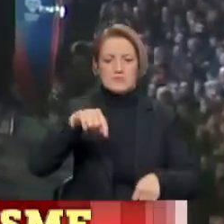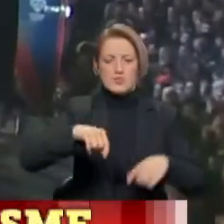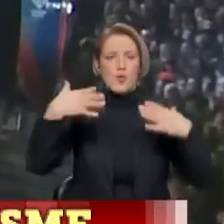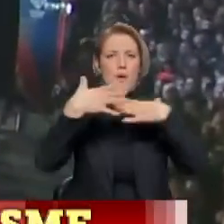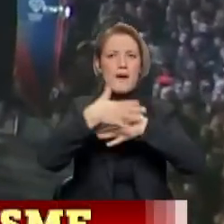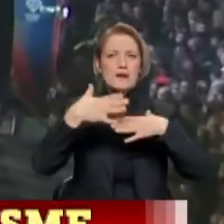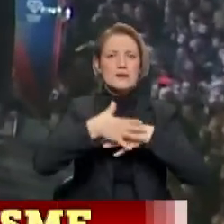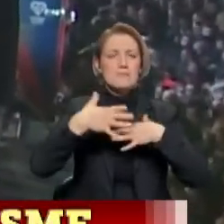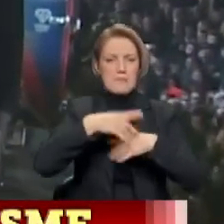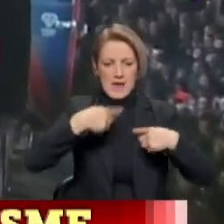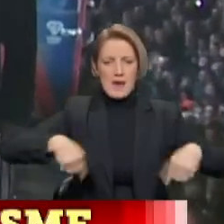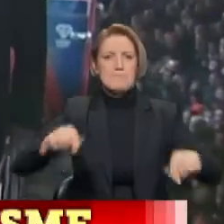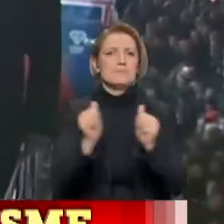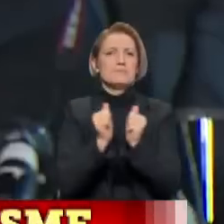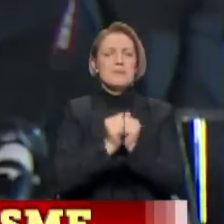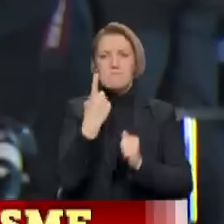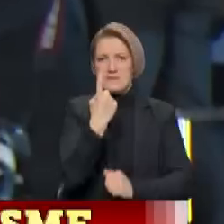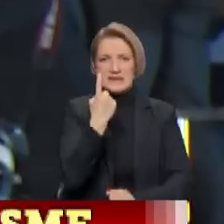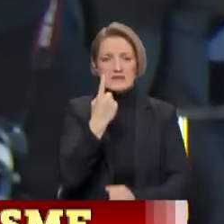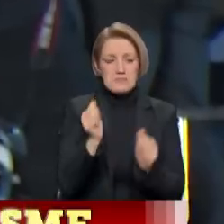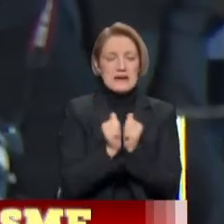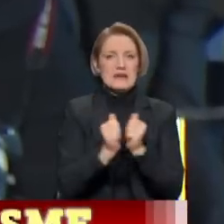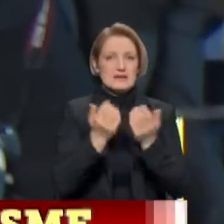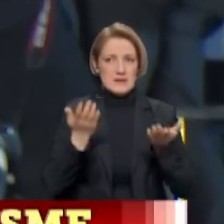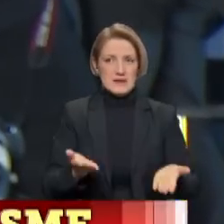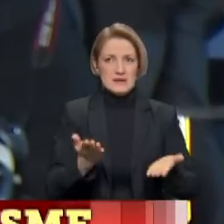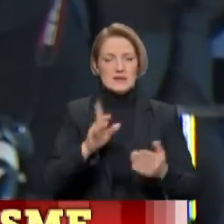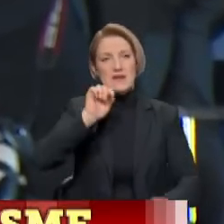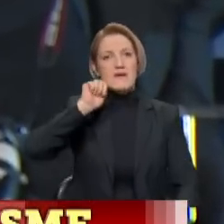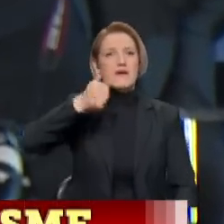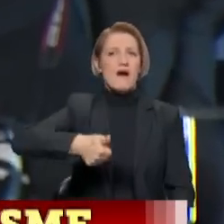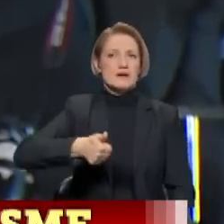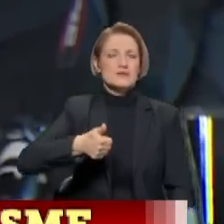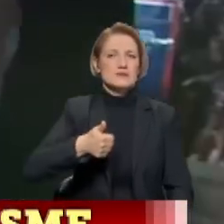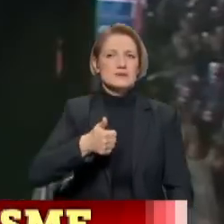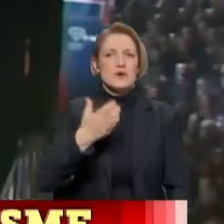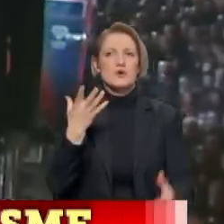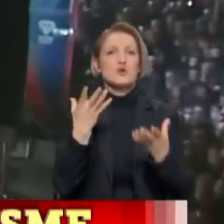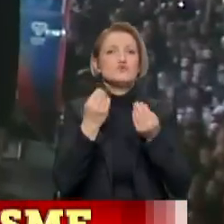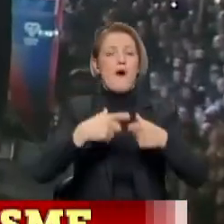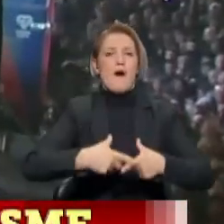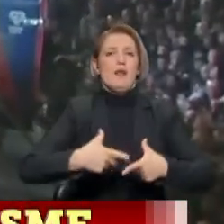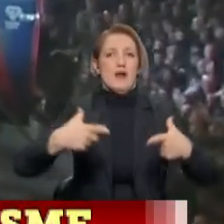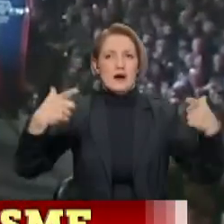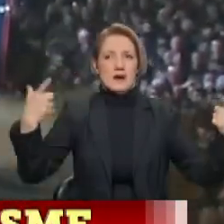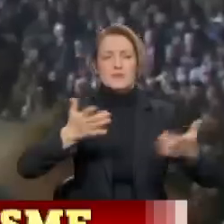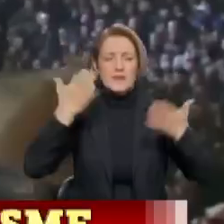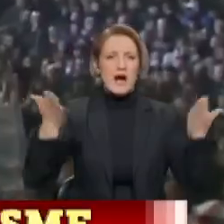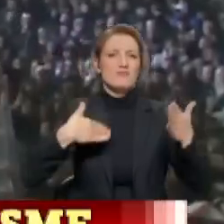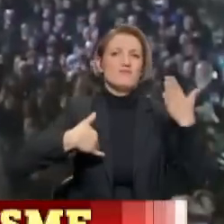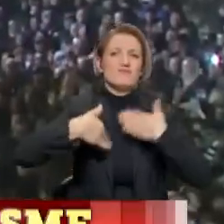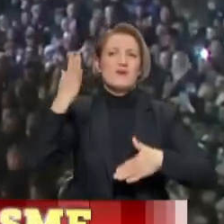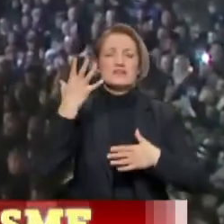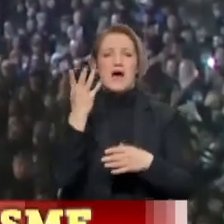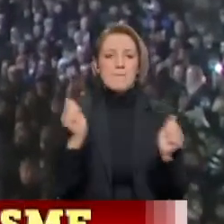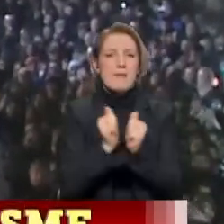Bu akşam biriz, birlikteyiz. Yarın çoğalarak daha fazla bir